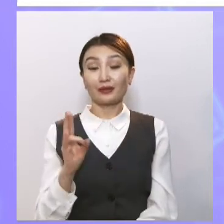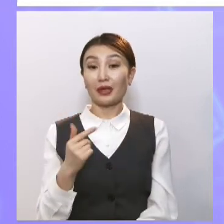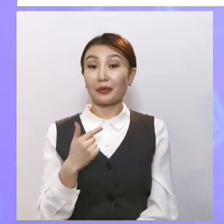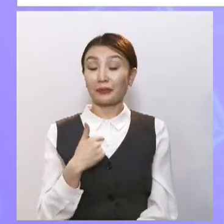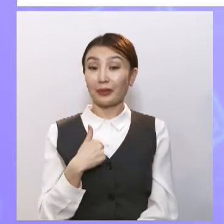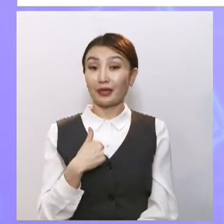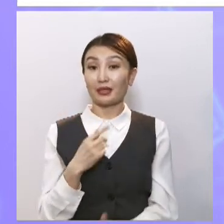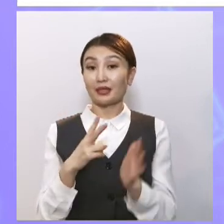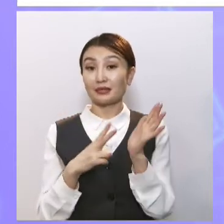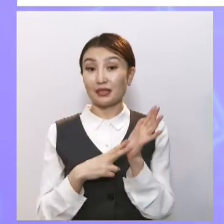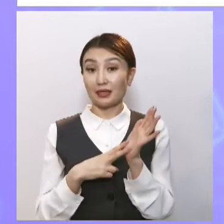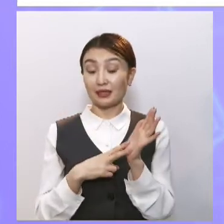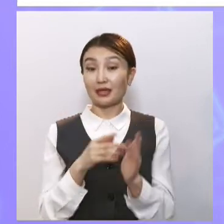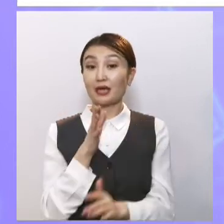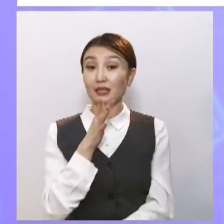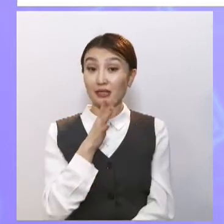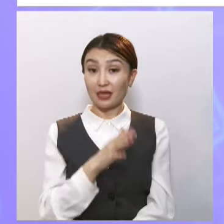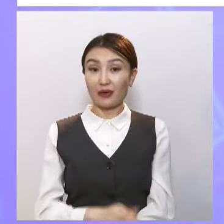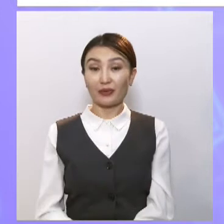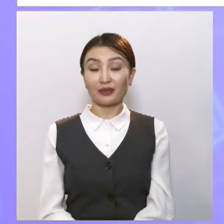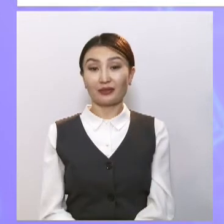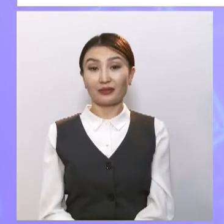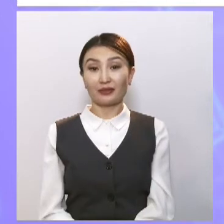Мен 7 жаштамын.